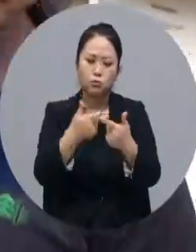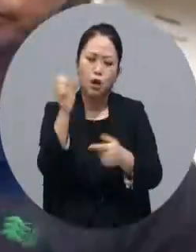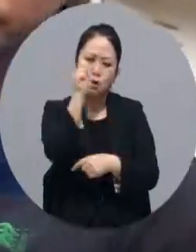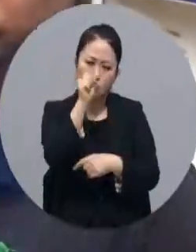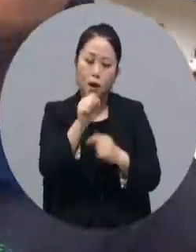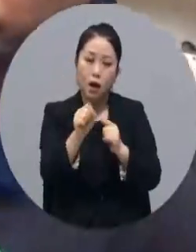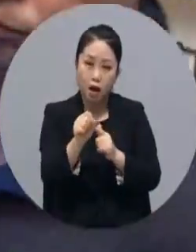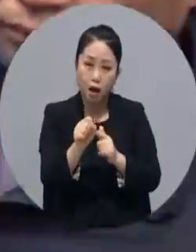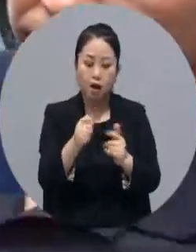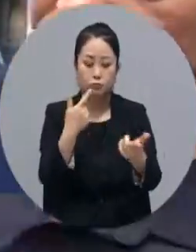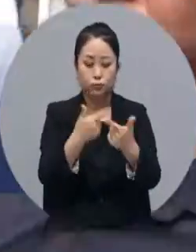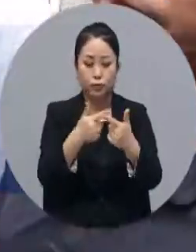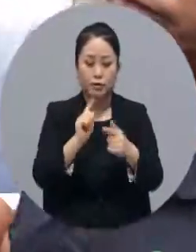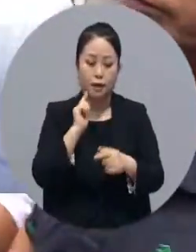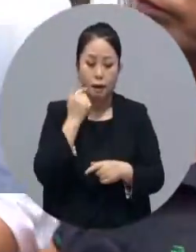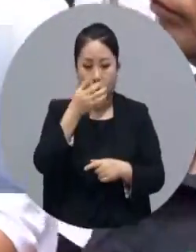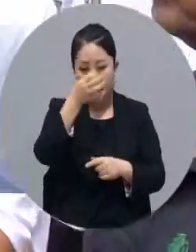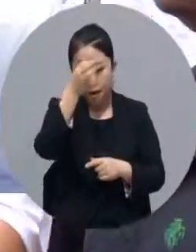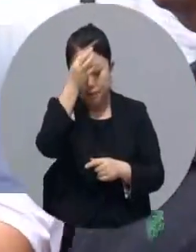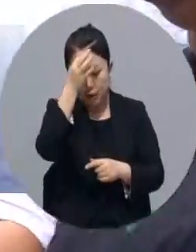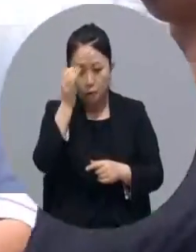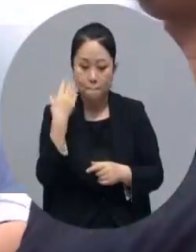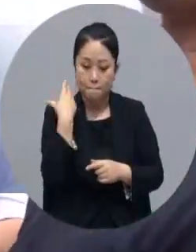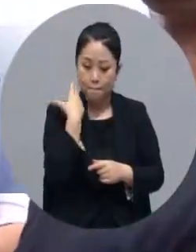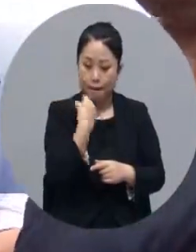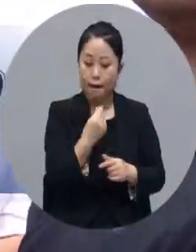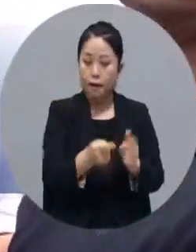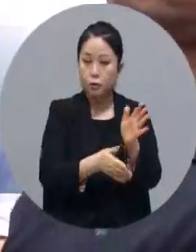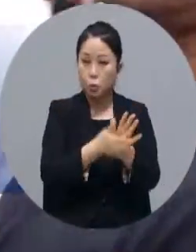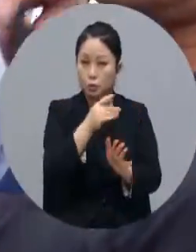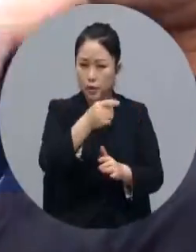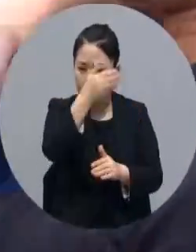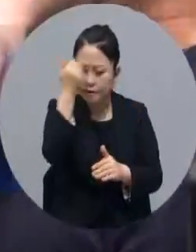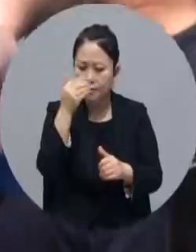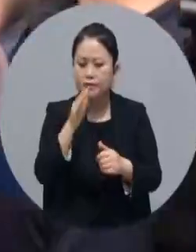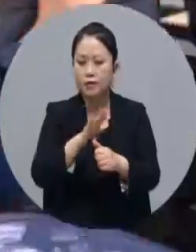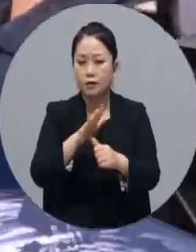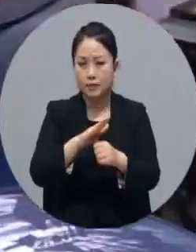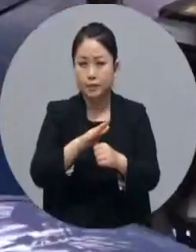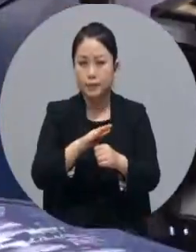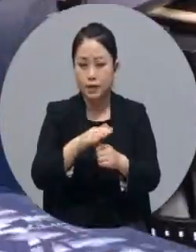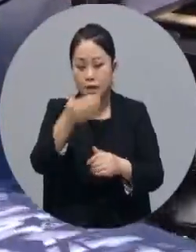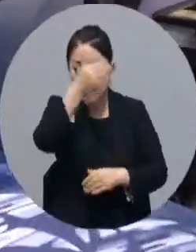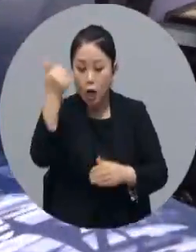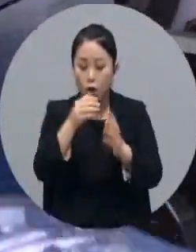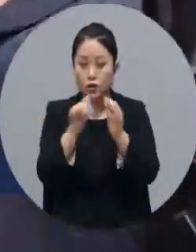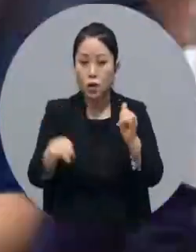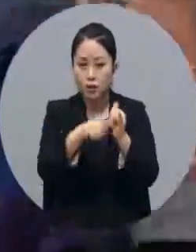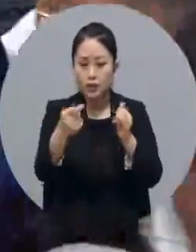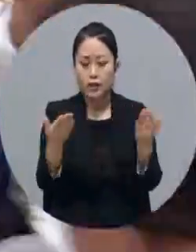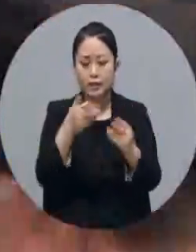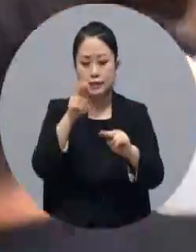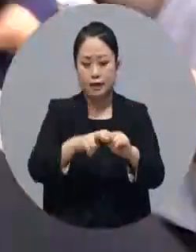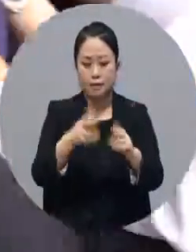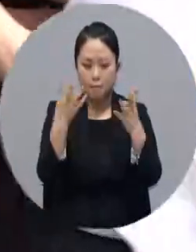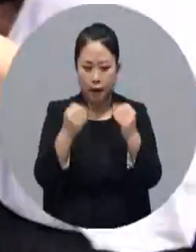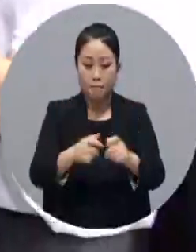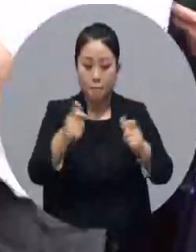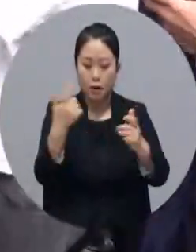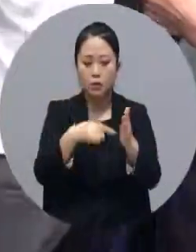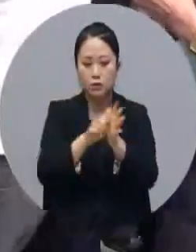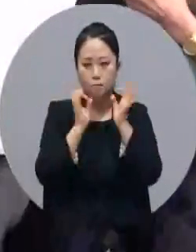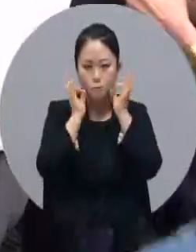좋은데요. 부산이 이 아름답고 매력적인 도시에 청년들의 일자리가 더 많아질 수 있도록 국민의힘이 할 일을 다하겠습니다.